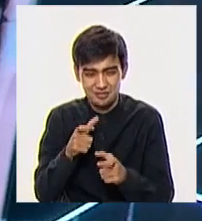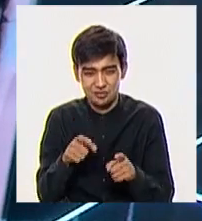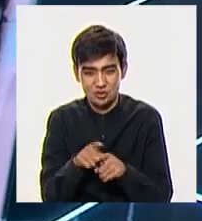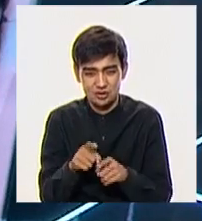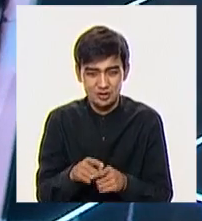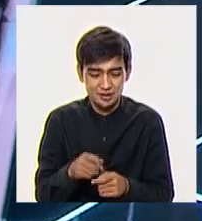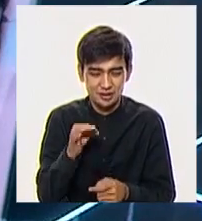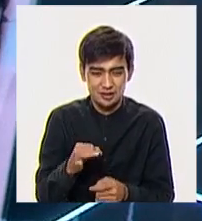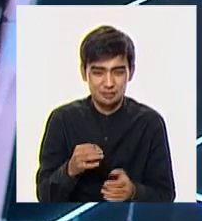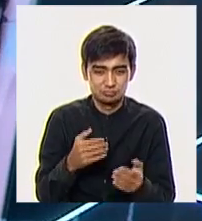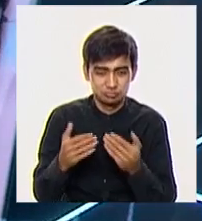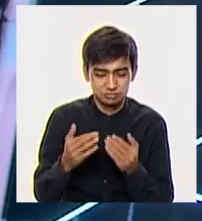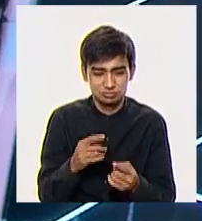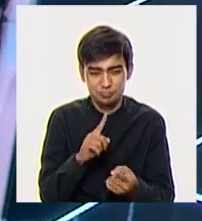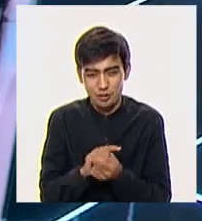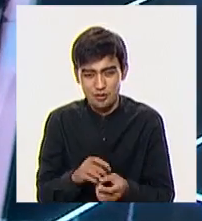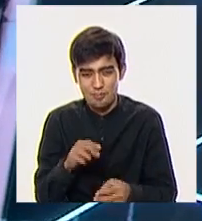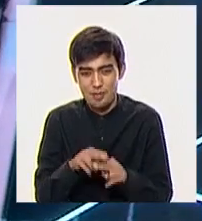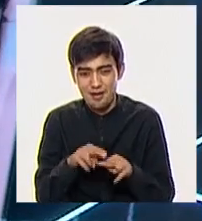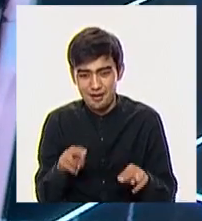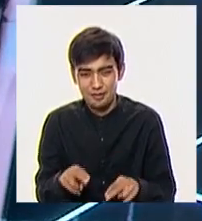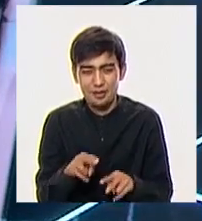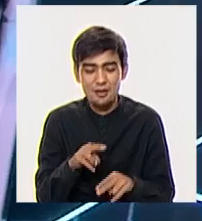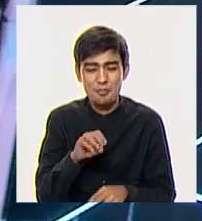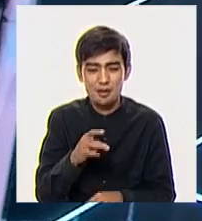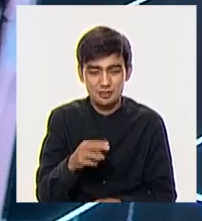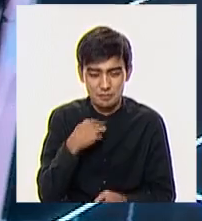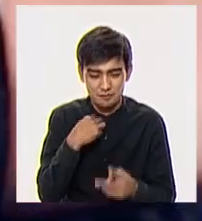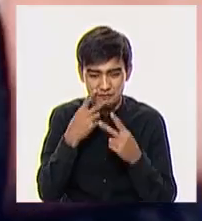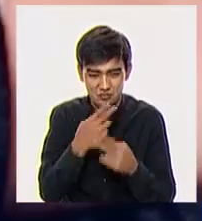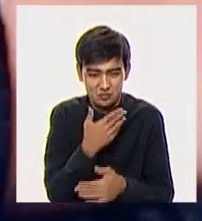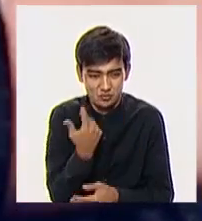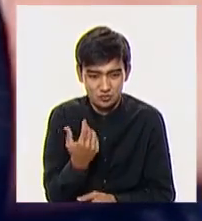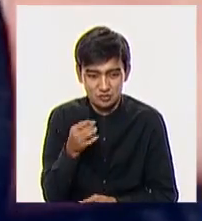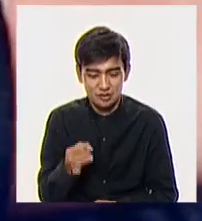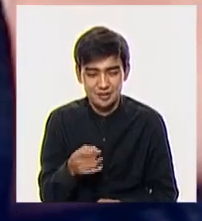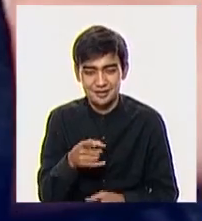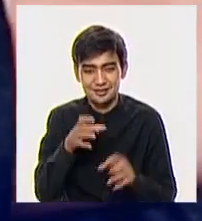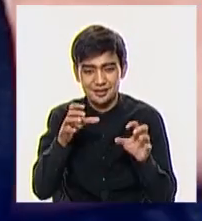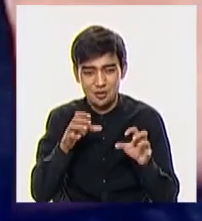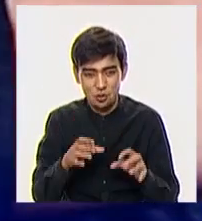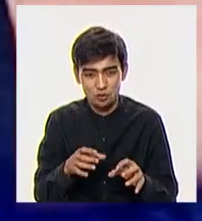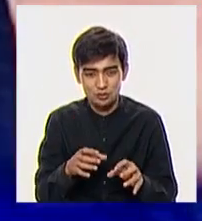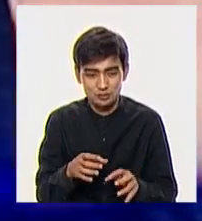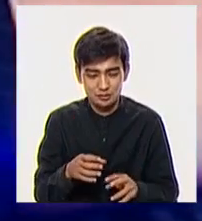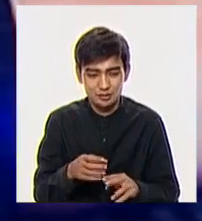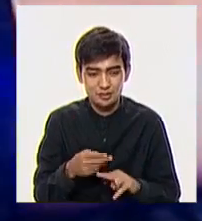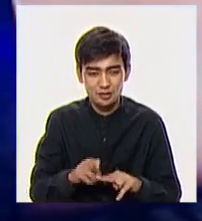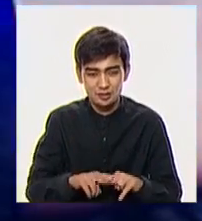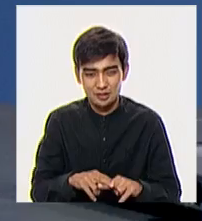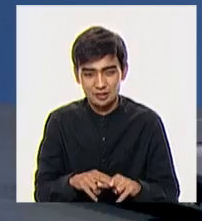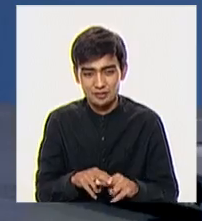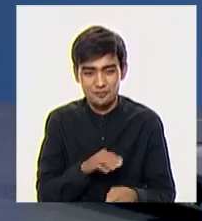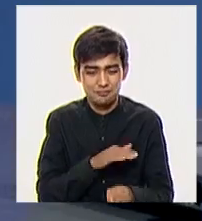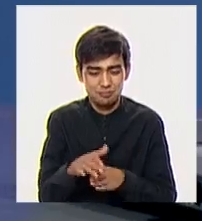жаңағы жекпе-жекке шақыратын бірде бір парламенттік партияны біз көрген жоқпыз. Бұл заң, яғни іске аспады